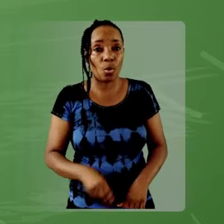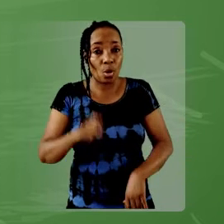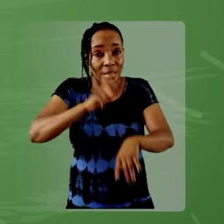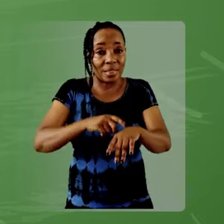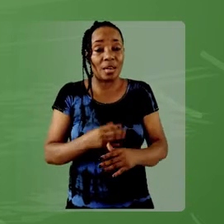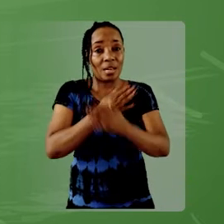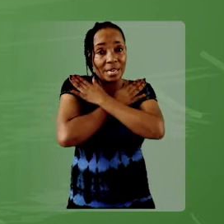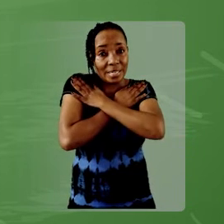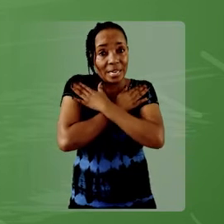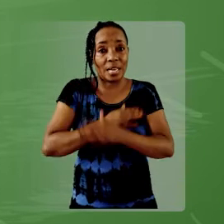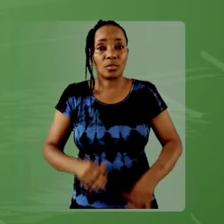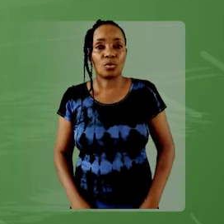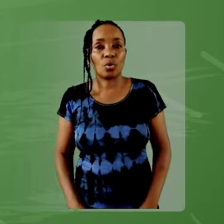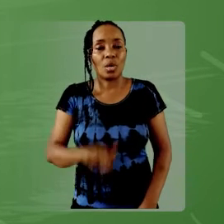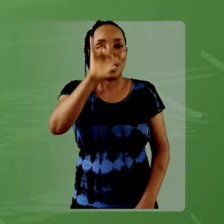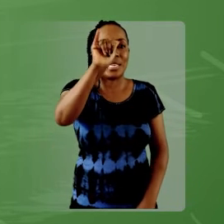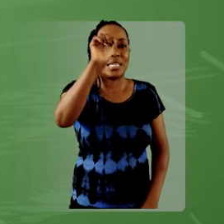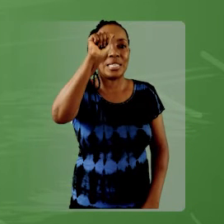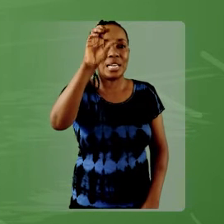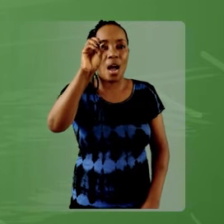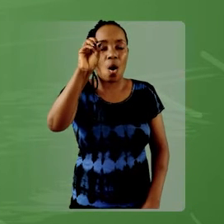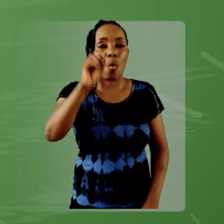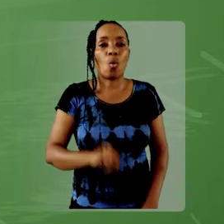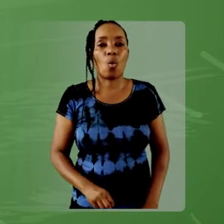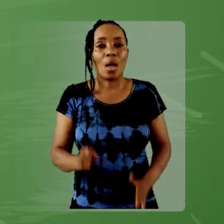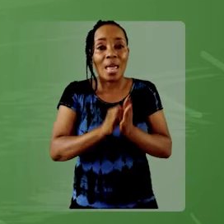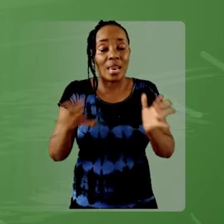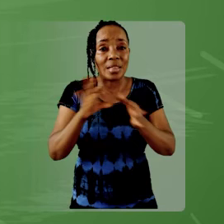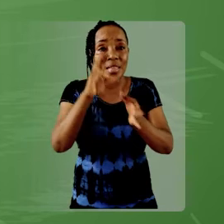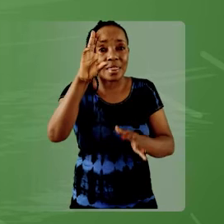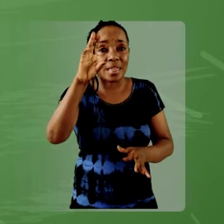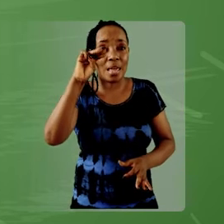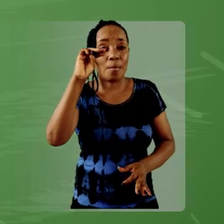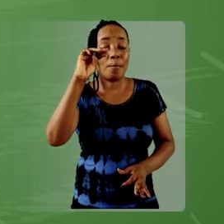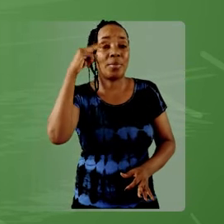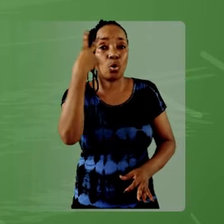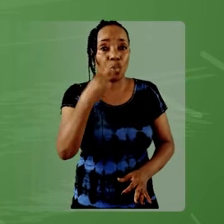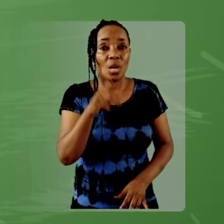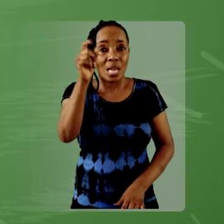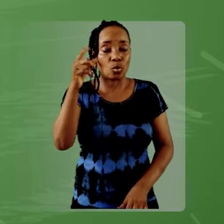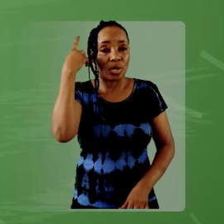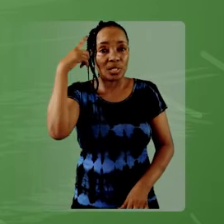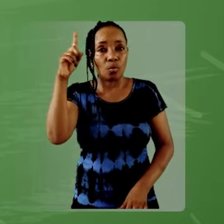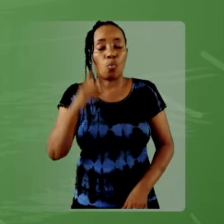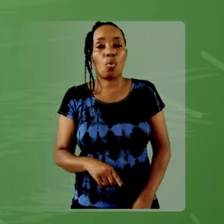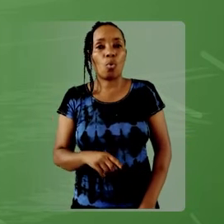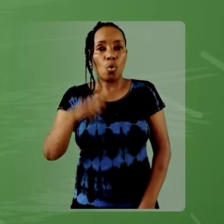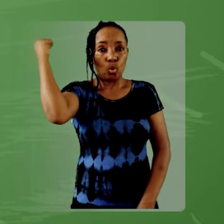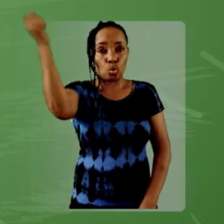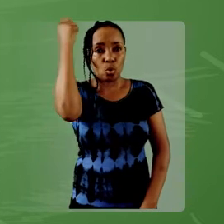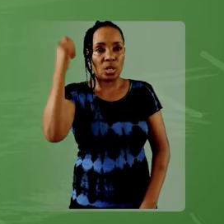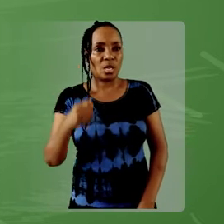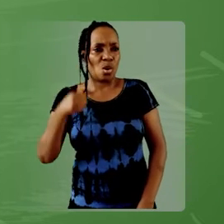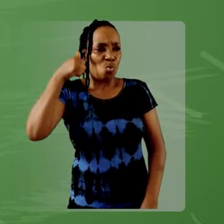Yao, élève de CM2, est désigné pour sonner. Il appuie sur l'interrupteur de